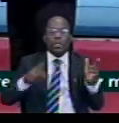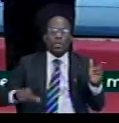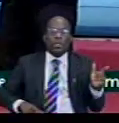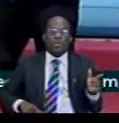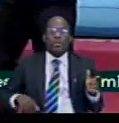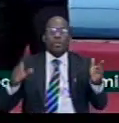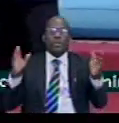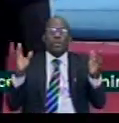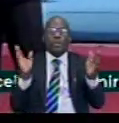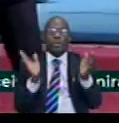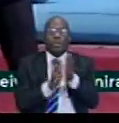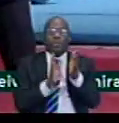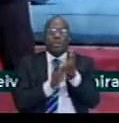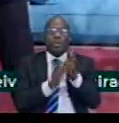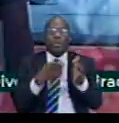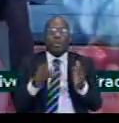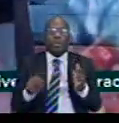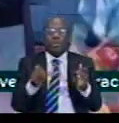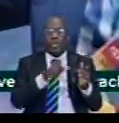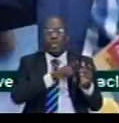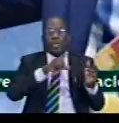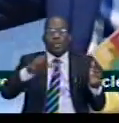Gloire à notre Seigneur Jésus-Christ.